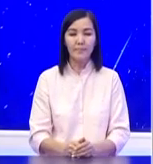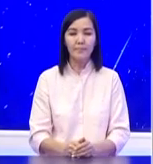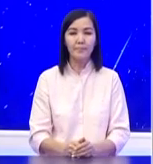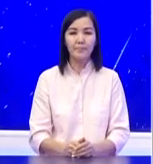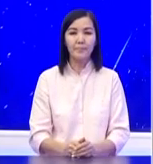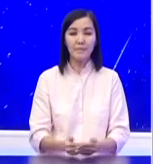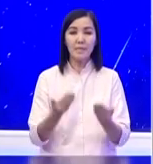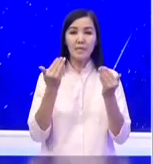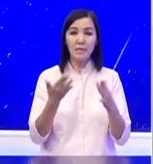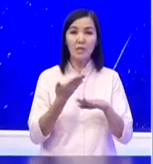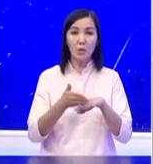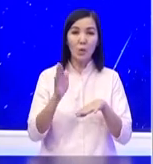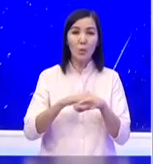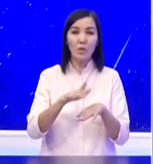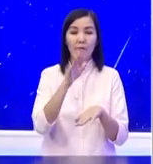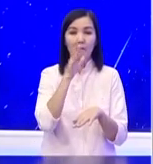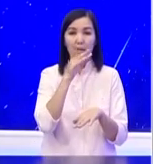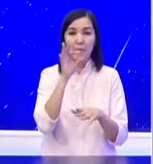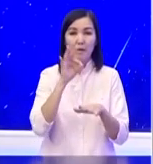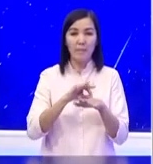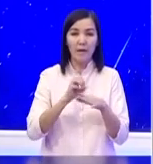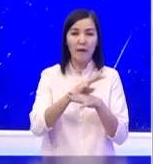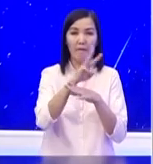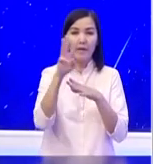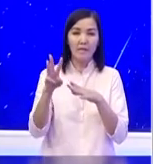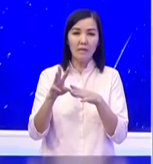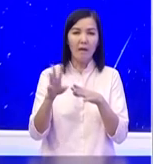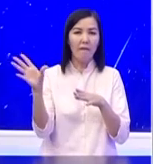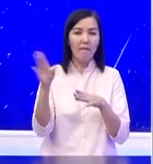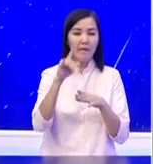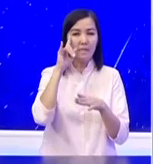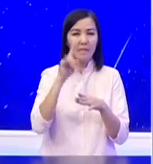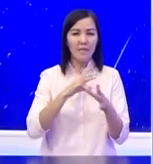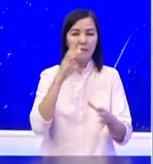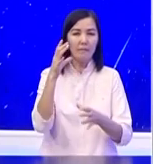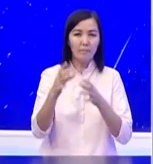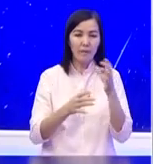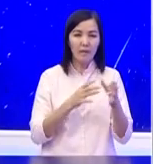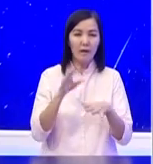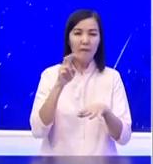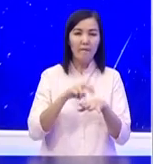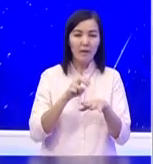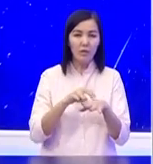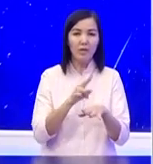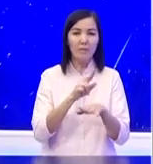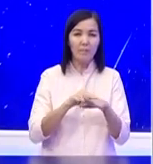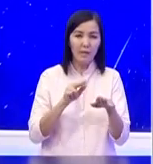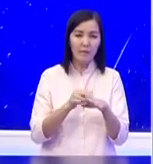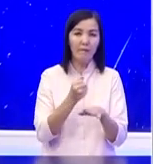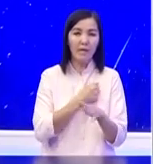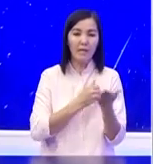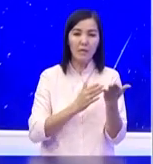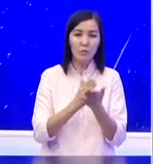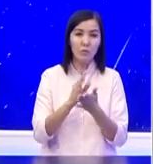В нынешнее нелегкое время, когда пандемия охватила весь Казахстан, весь мир, когда врачи, полицейские,